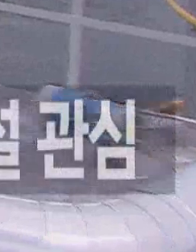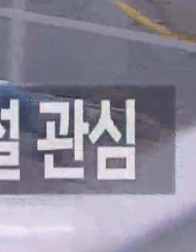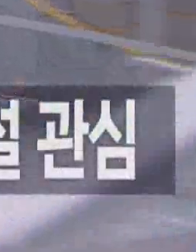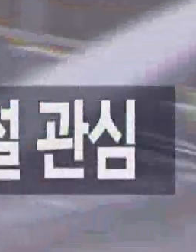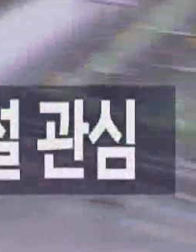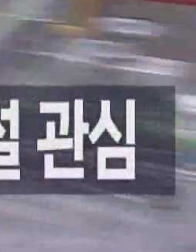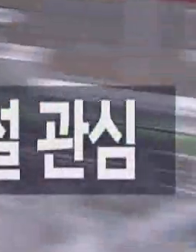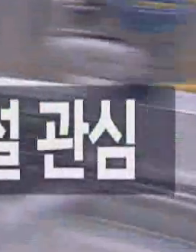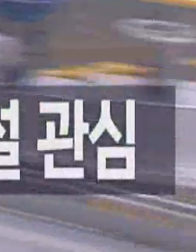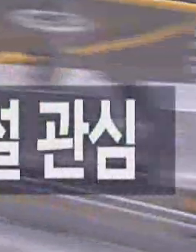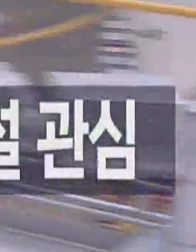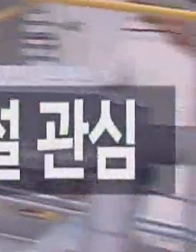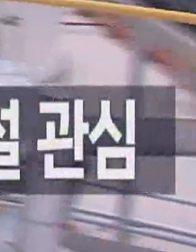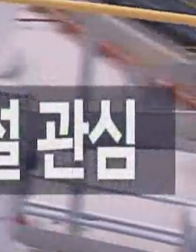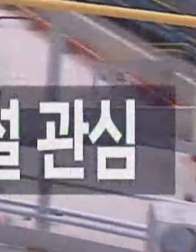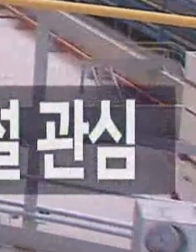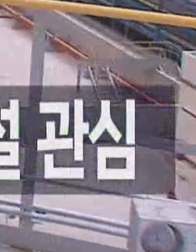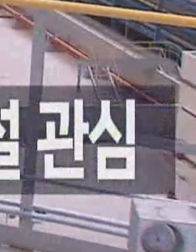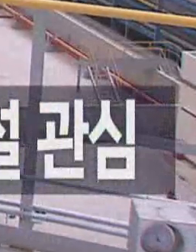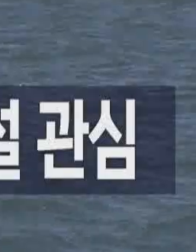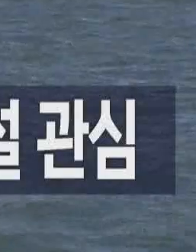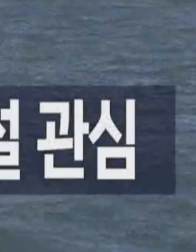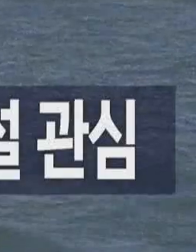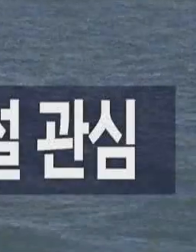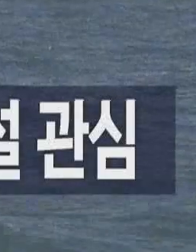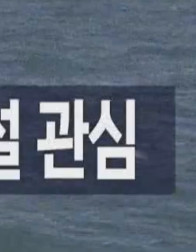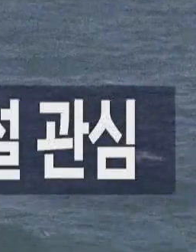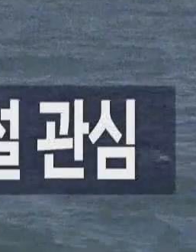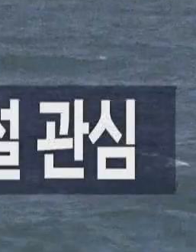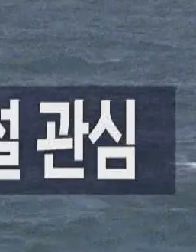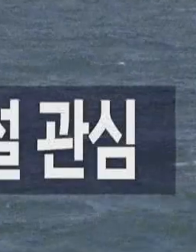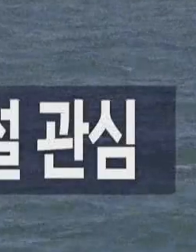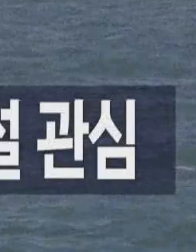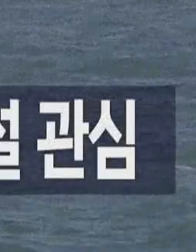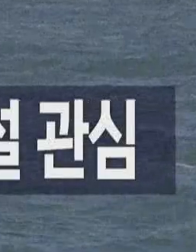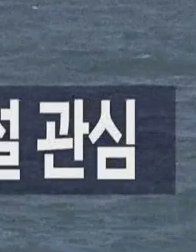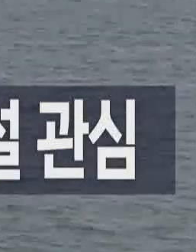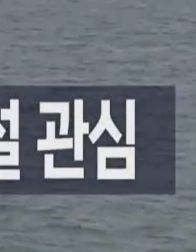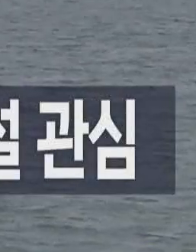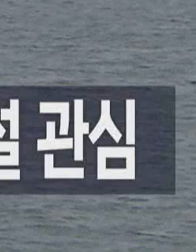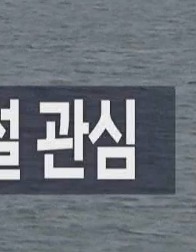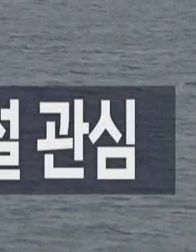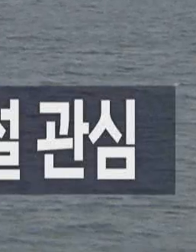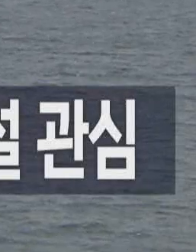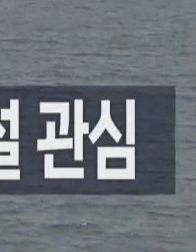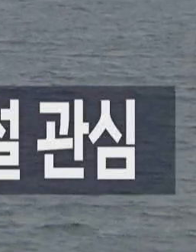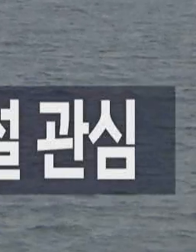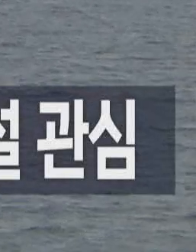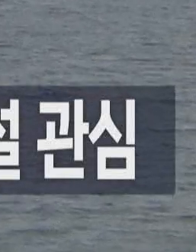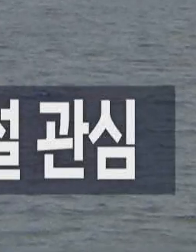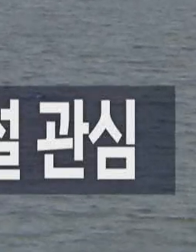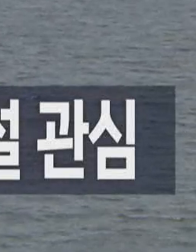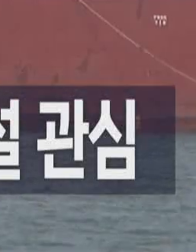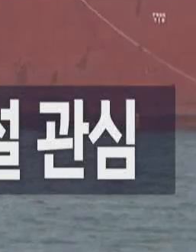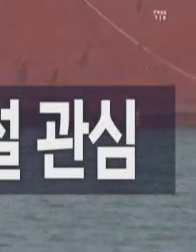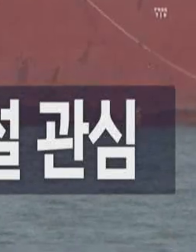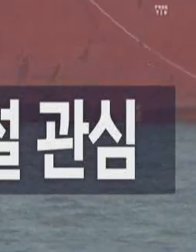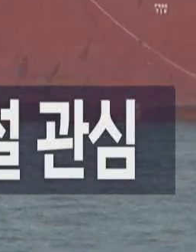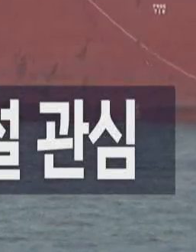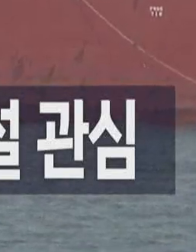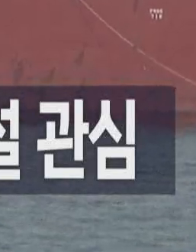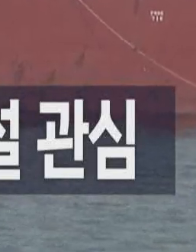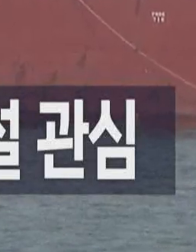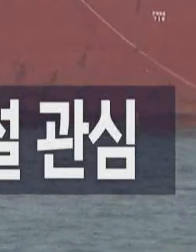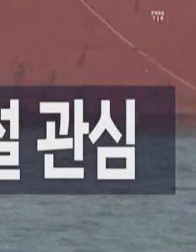여수 국가산단보도는 해상운송을 위한 선박의 항내 대기시간이 전국 항만 가운데 가장 깁니다. 이를